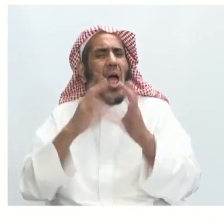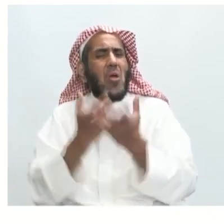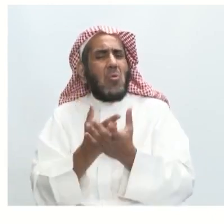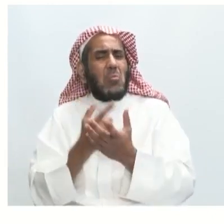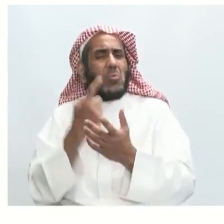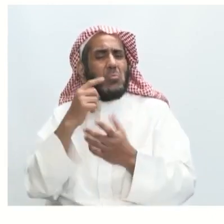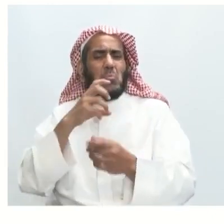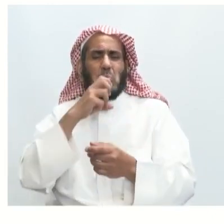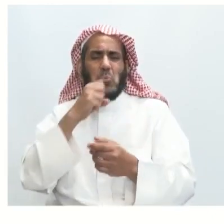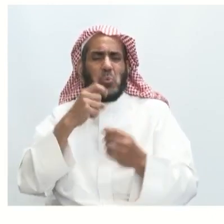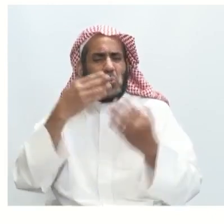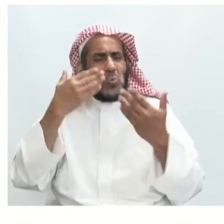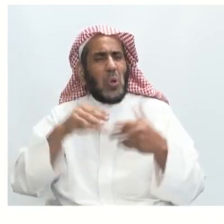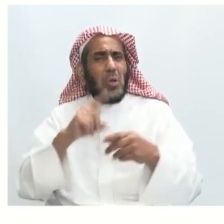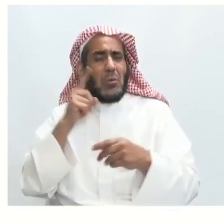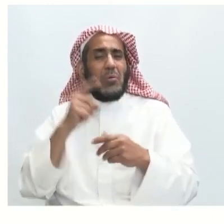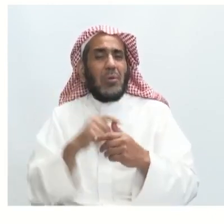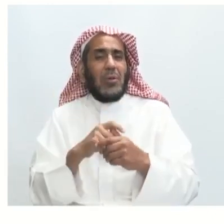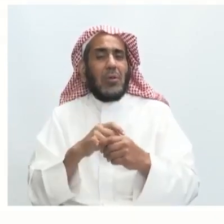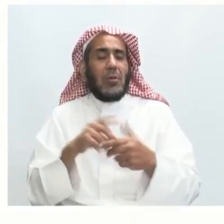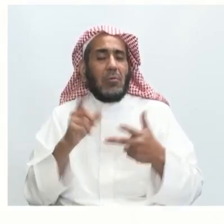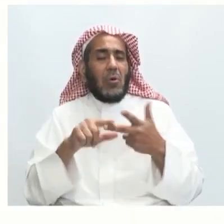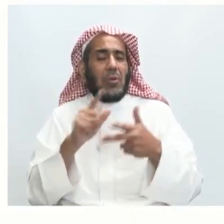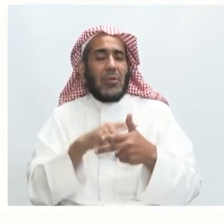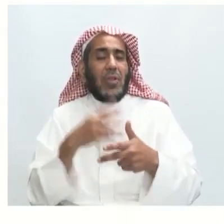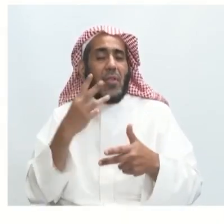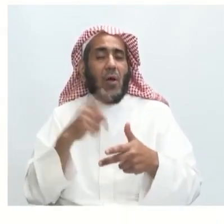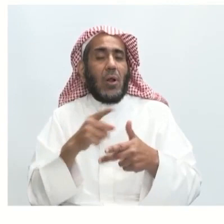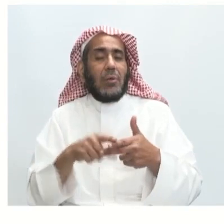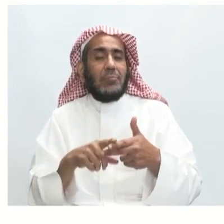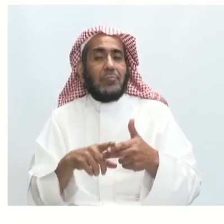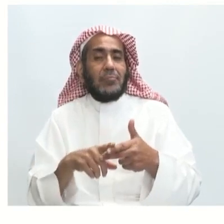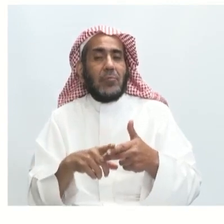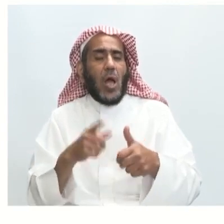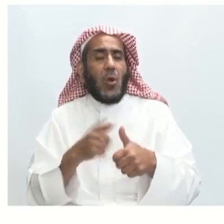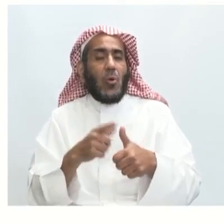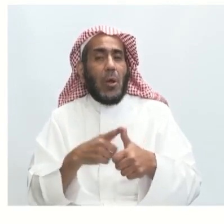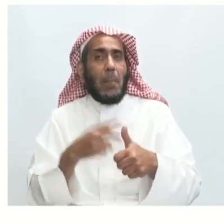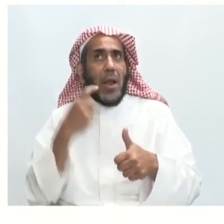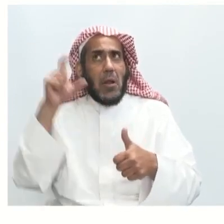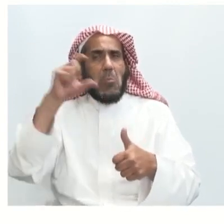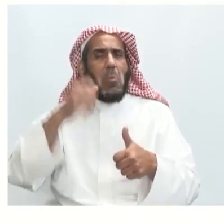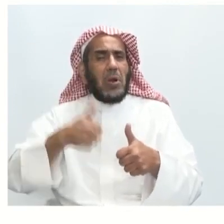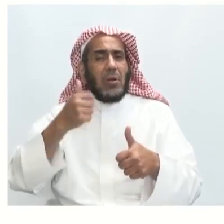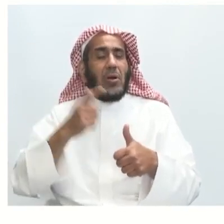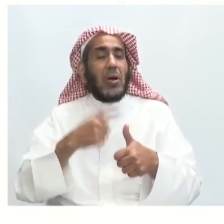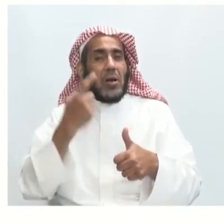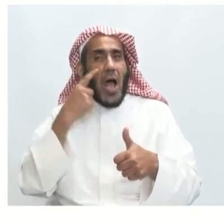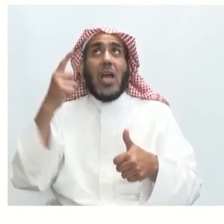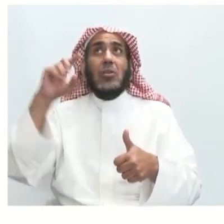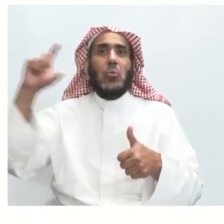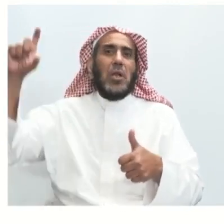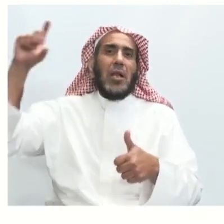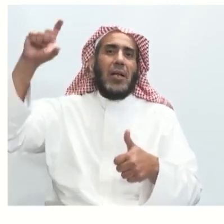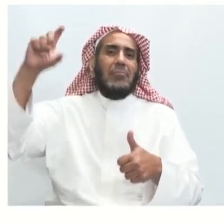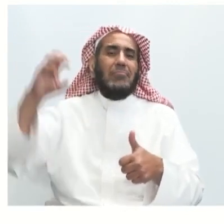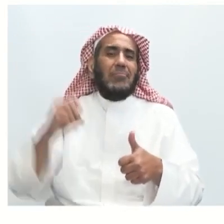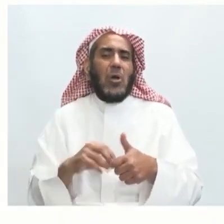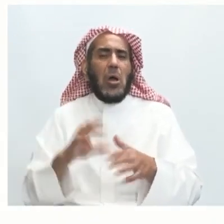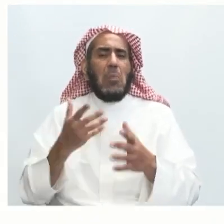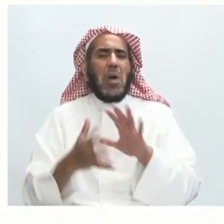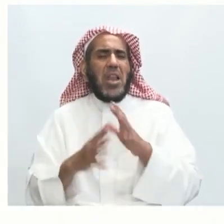او مستحيل في ذلك وهذا ستاتي به الى ثلاث احوال مثلا الاولى من يرى انها ممكنه تقول رايت الهلال